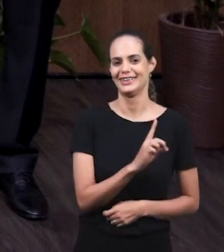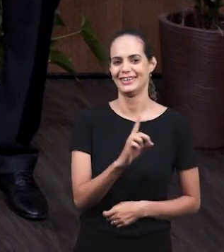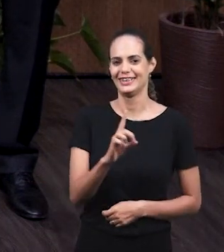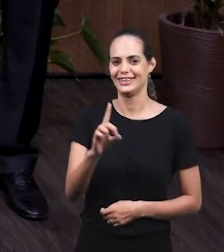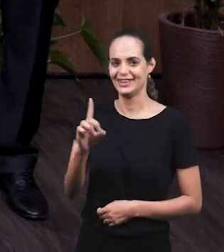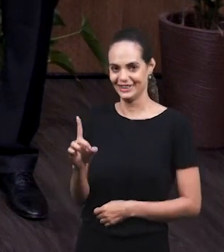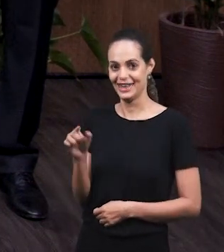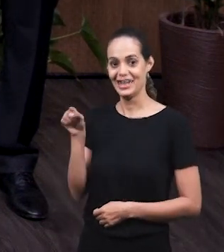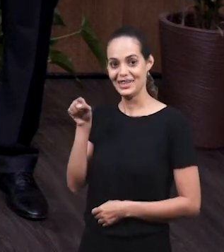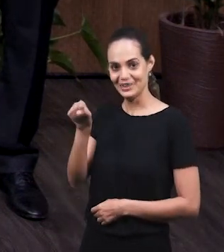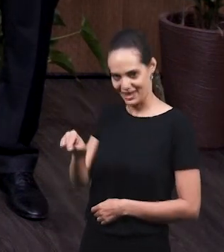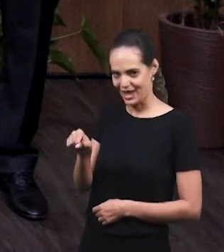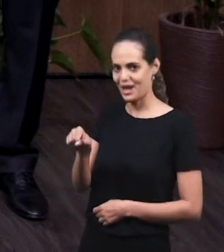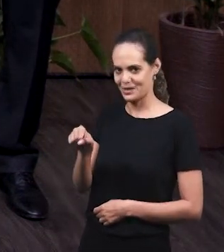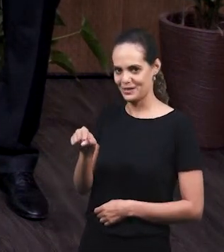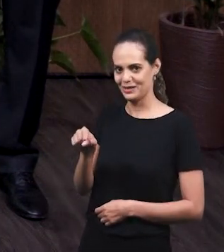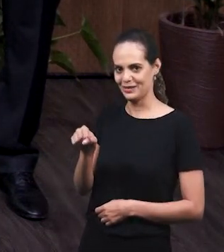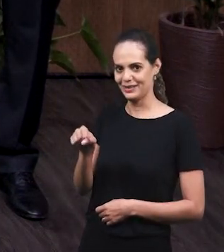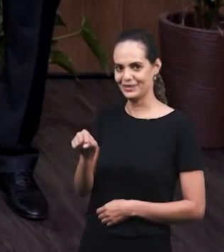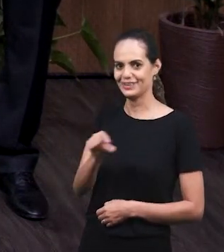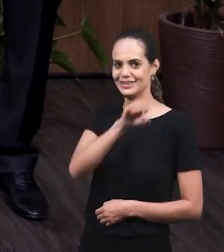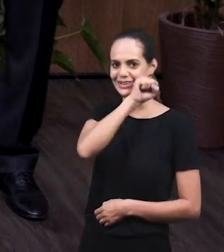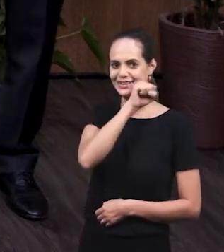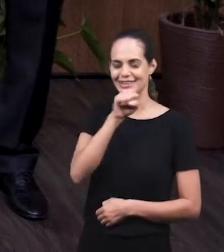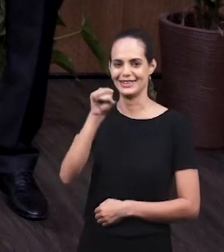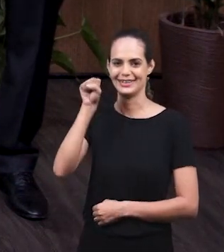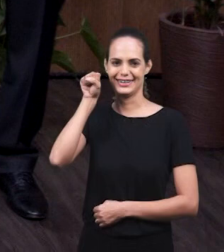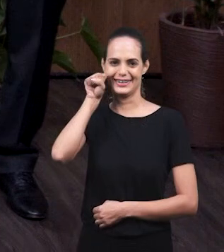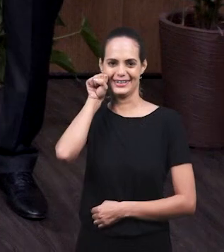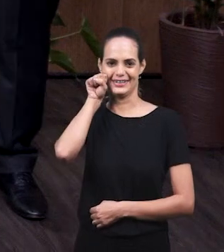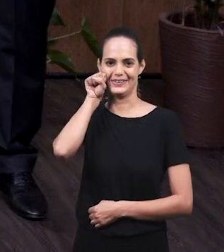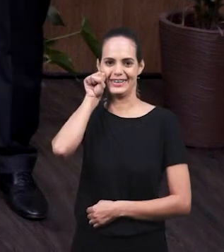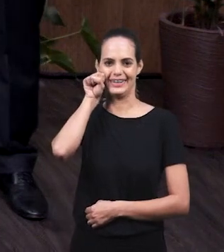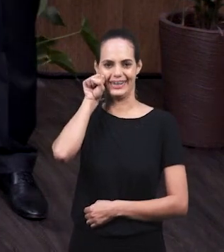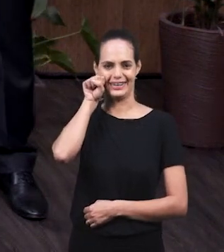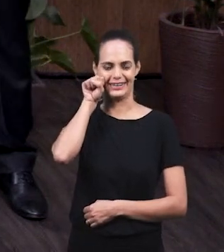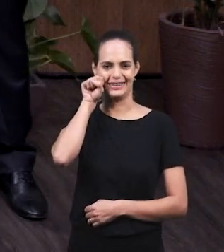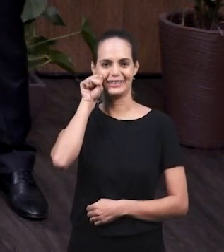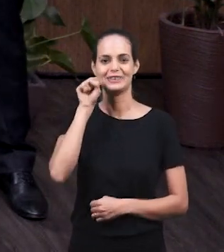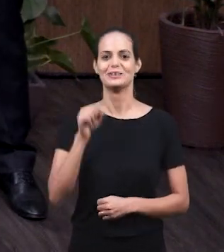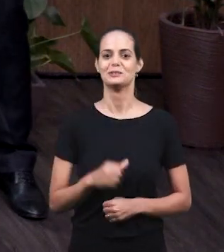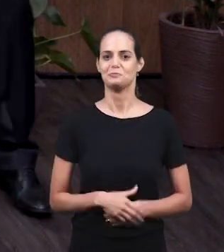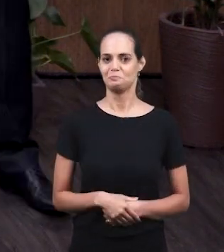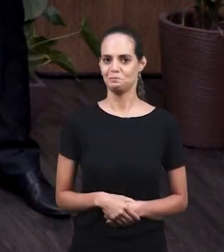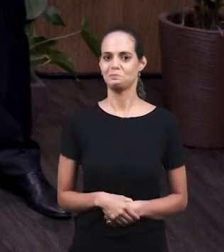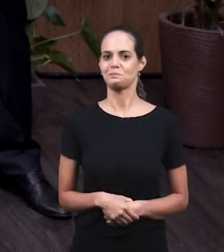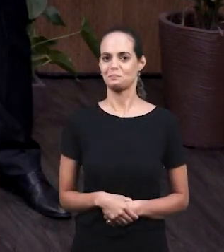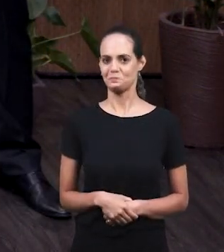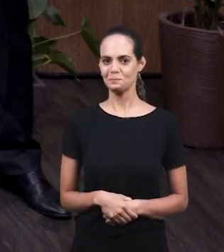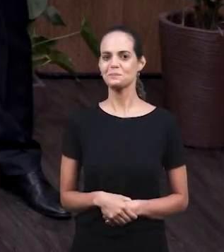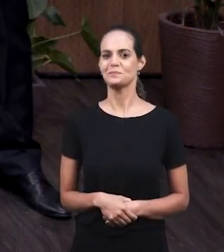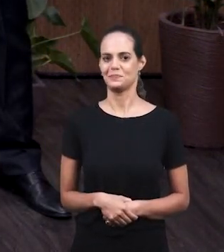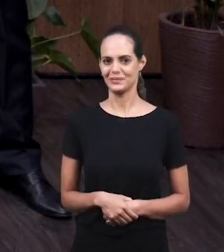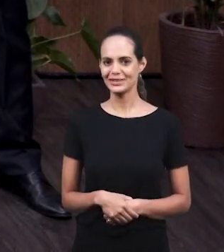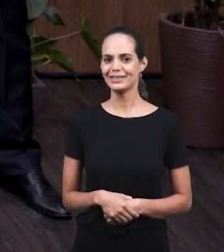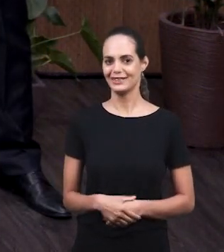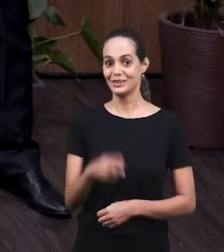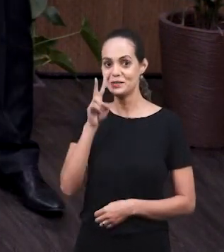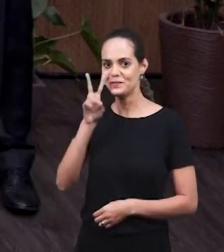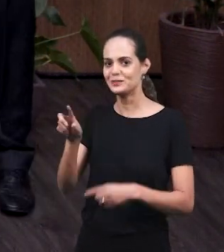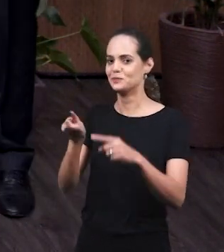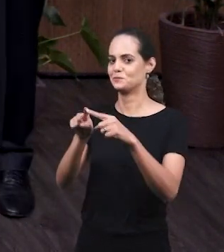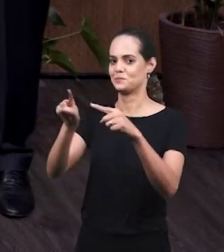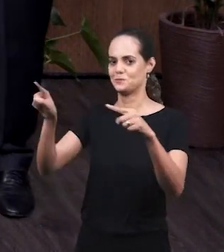allé donc à cette ville Sichem, où était le puits, la source de